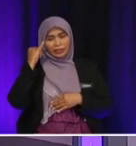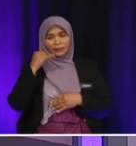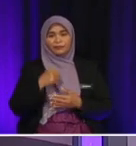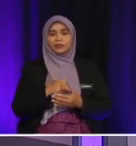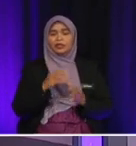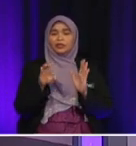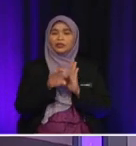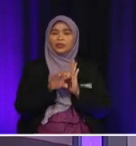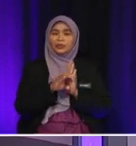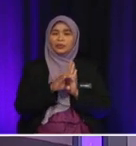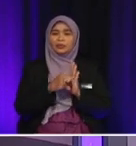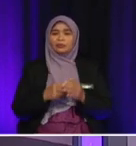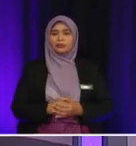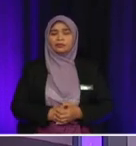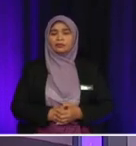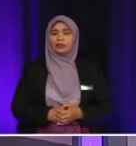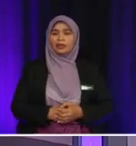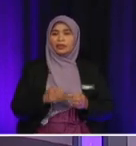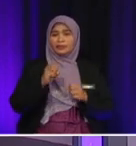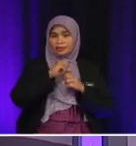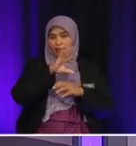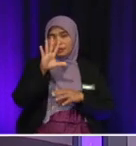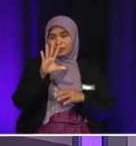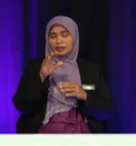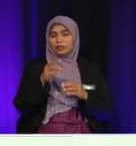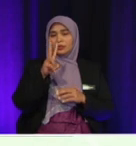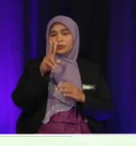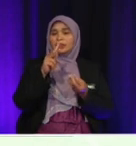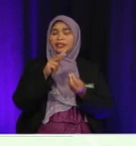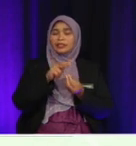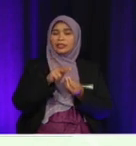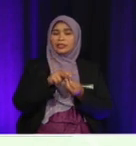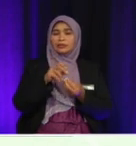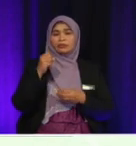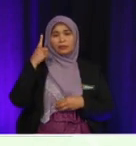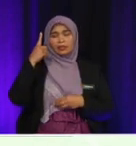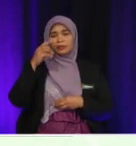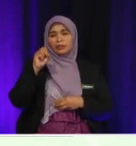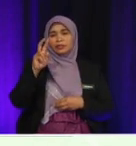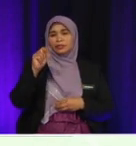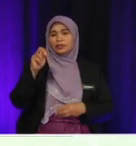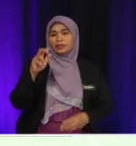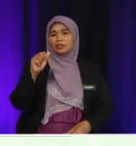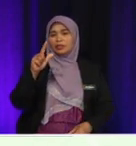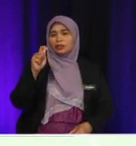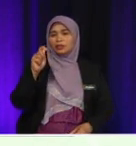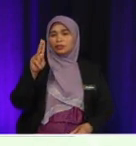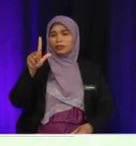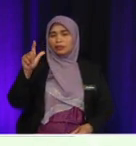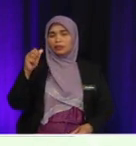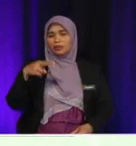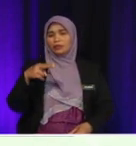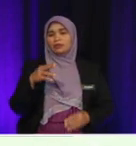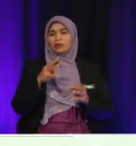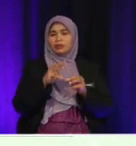contohnya di sini Jelaskan dua kesan memahami sunatullah murid boleh memberikan